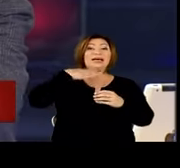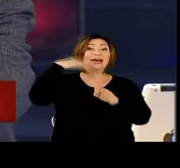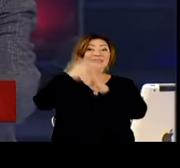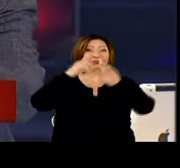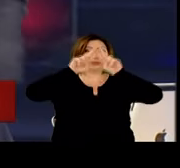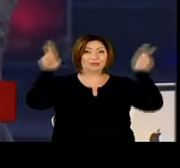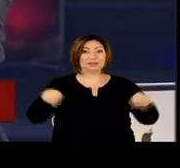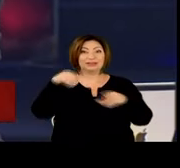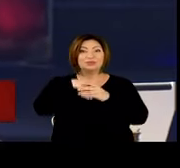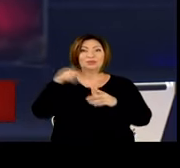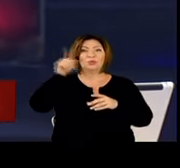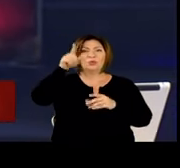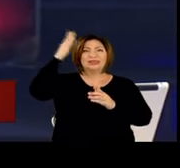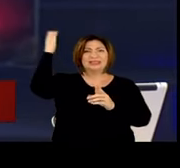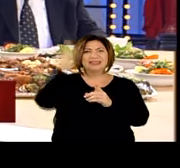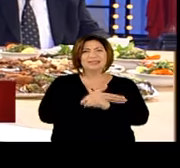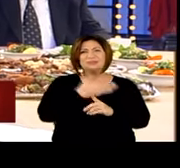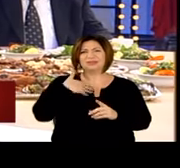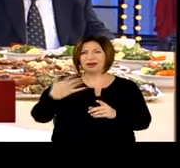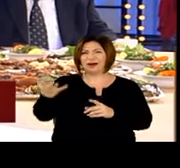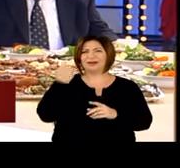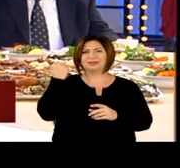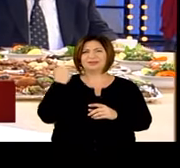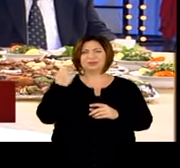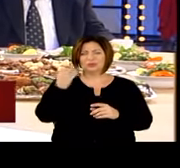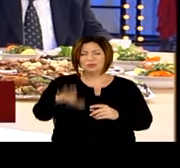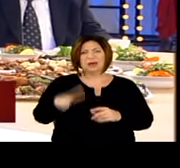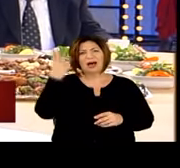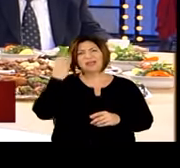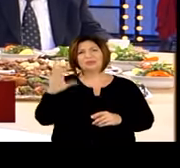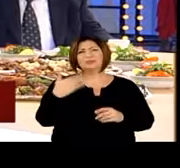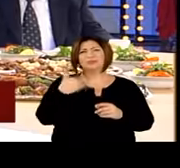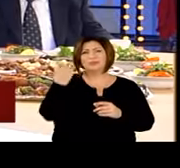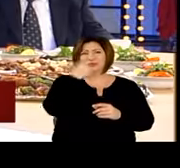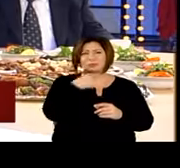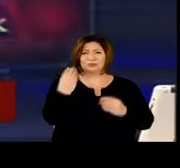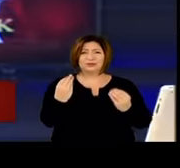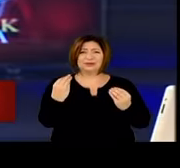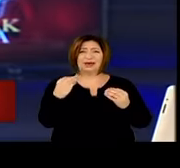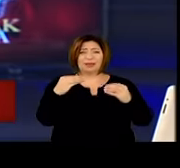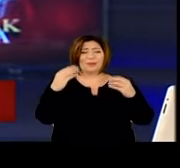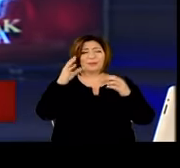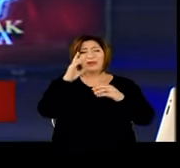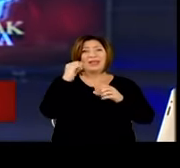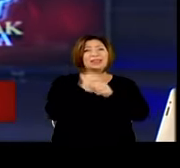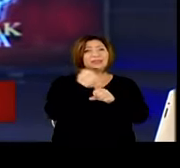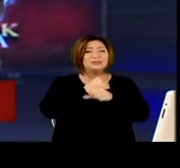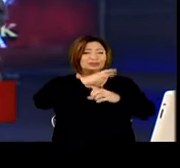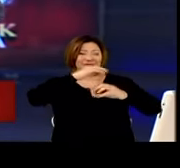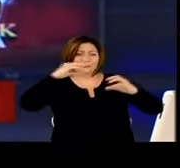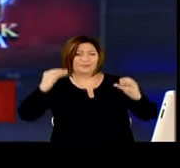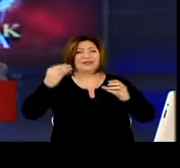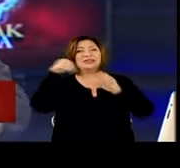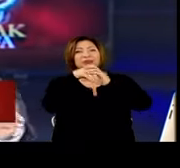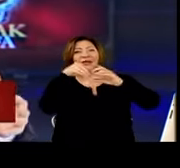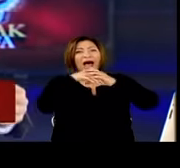falan filan. Sonra gidip onun kesilmişini, evet, alırız ya böyle. Yani çocukken de anlamazdım. Çok güzel bir kuzu böyle, hani biblosunu koyar, içi doldurulmuş